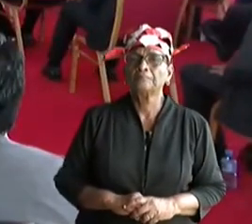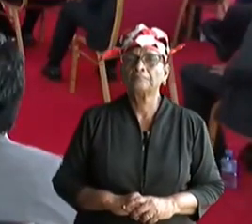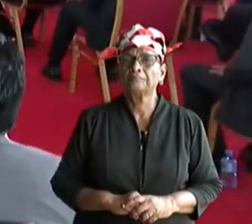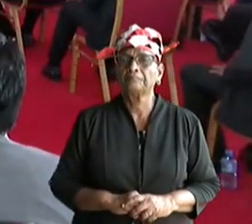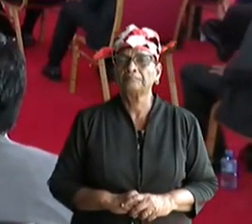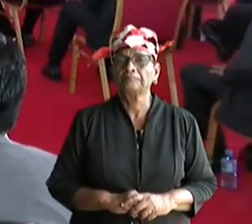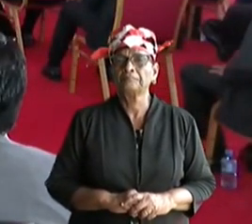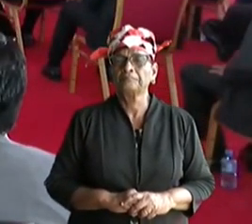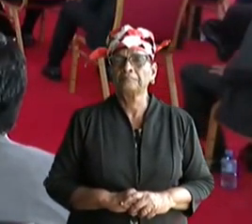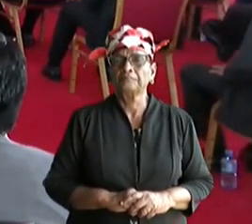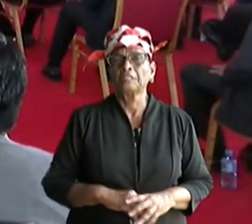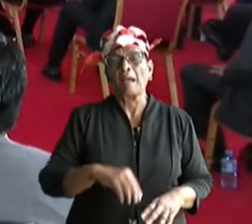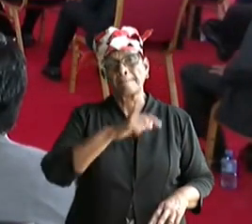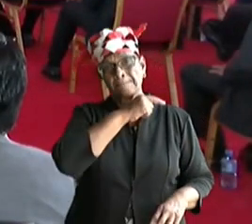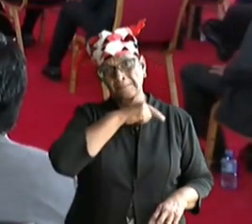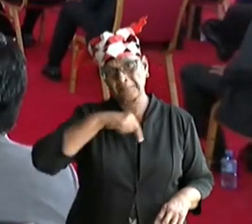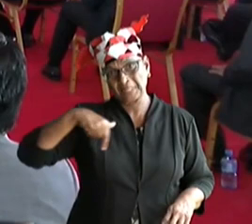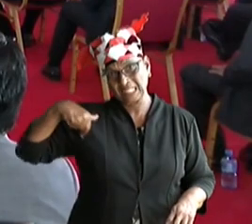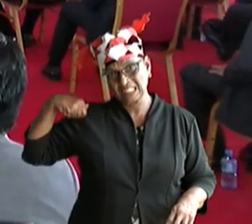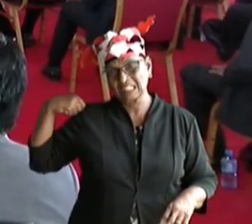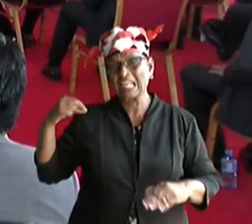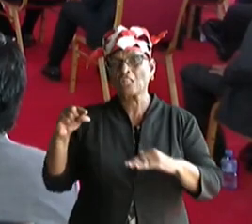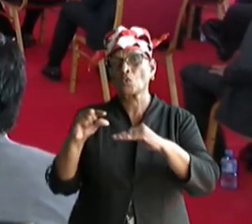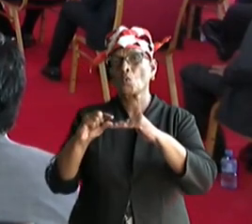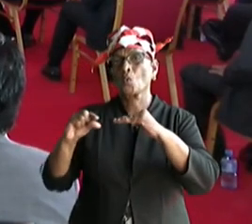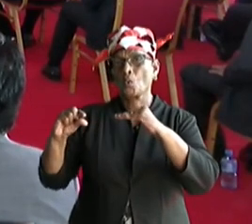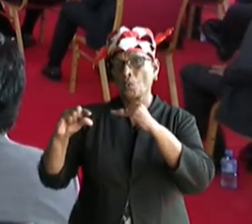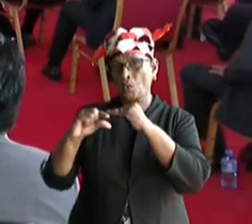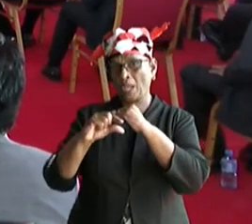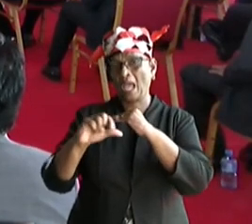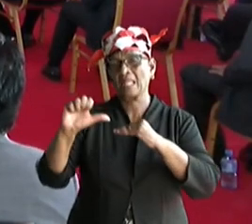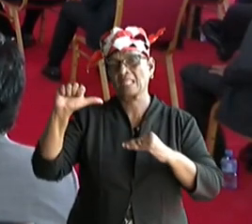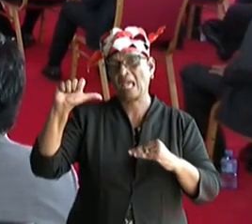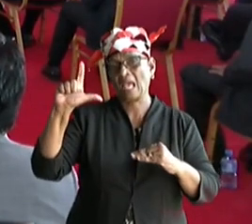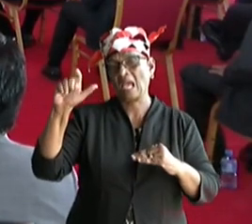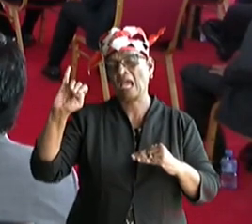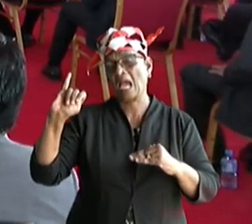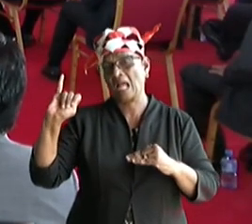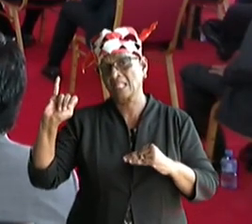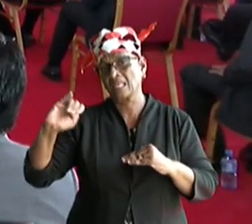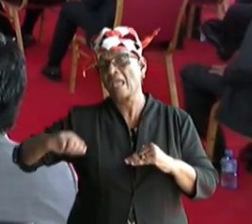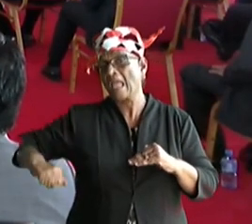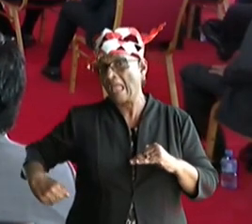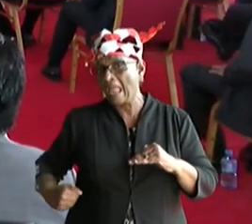president van Guyana, Mr. Ali, en First Lady,